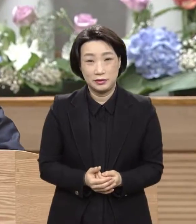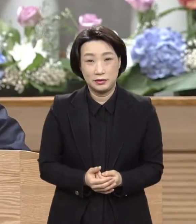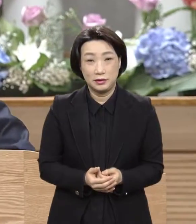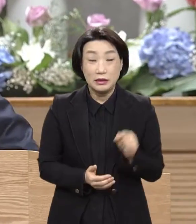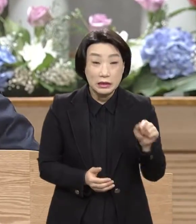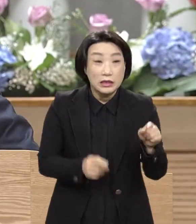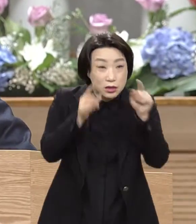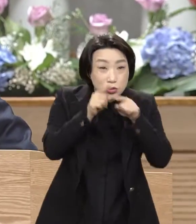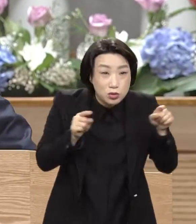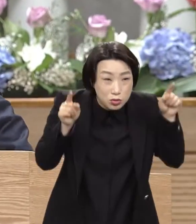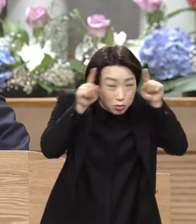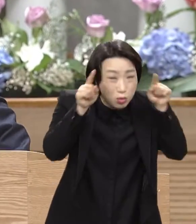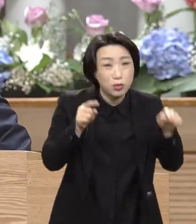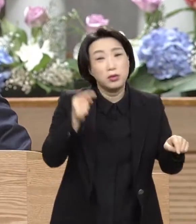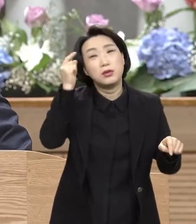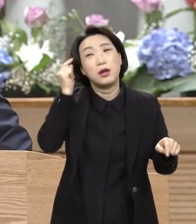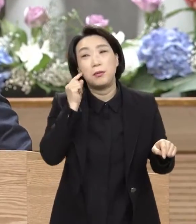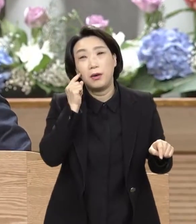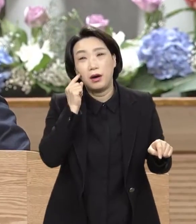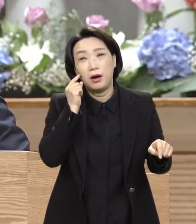그 지옥이라는 것은